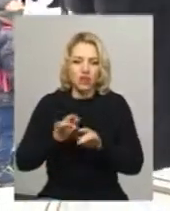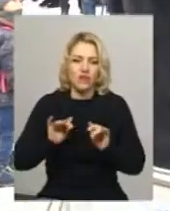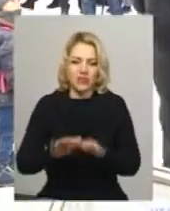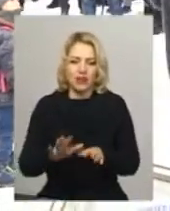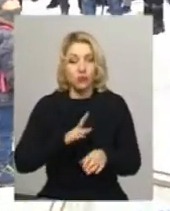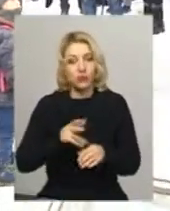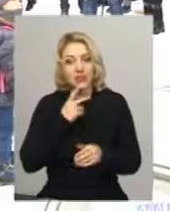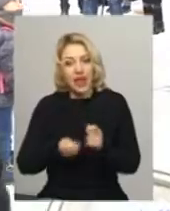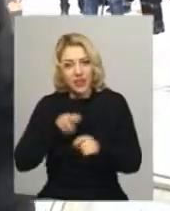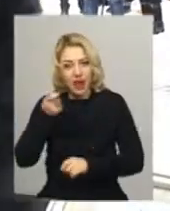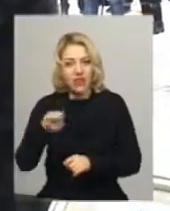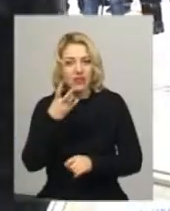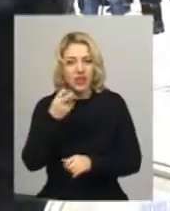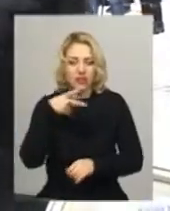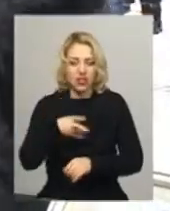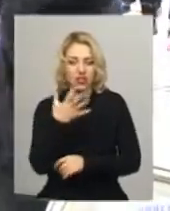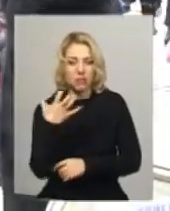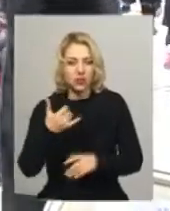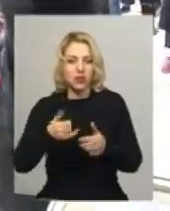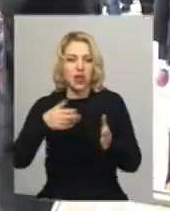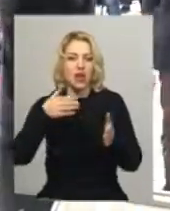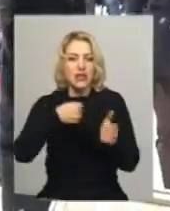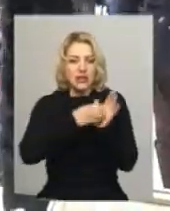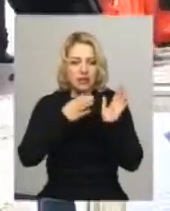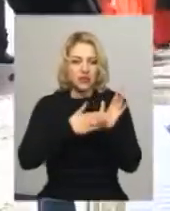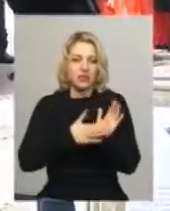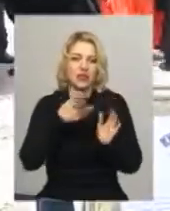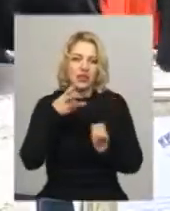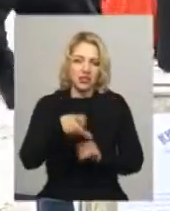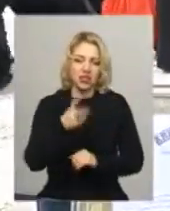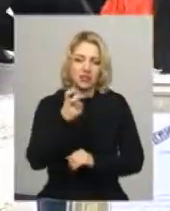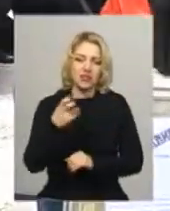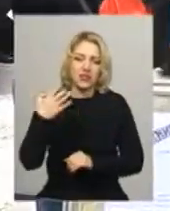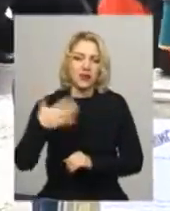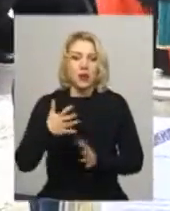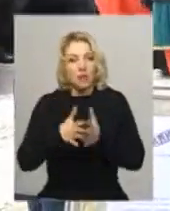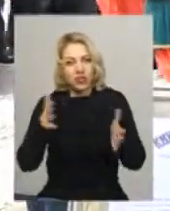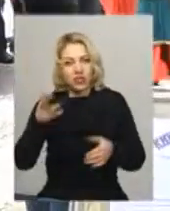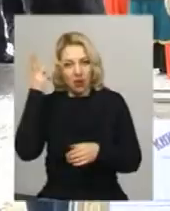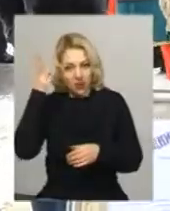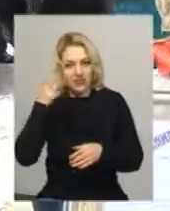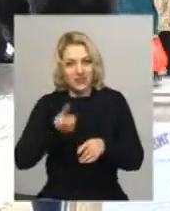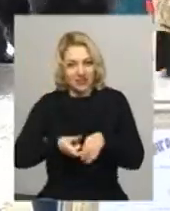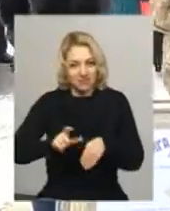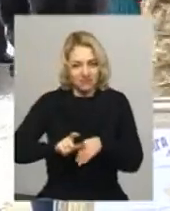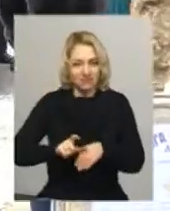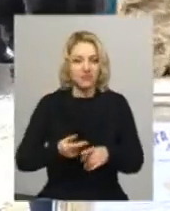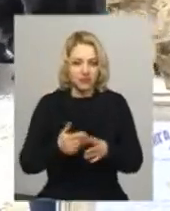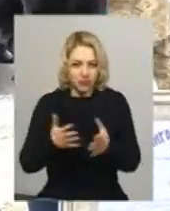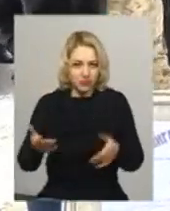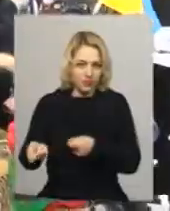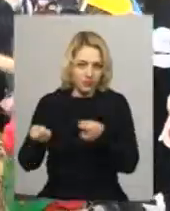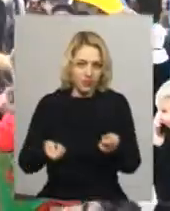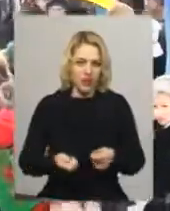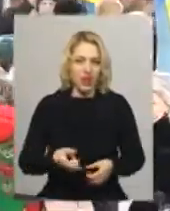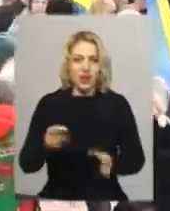2500 прапорів, в наявності більше 3220 прапорів. Трошки більше з Хмельницької. Є такі дані, да, трошечки більше з Хмельницької